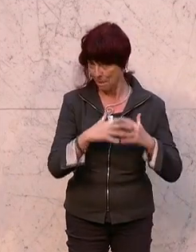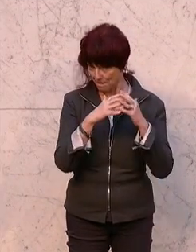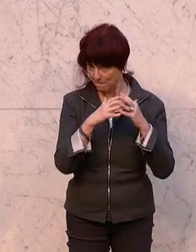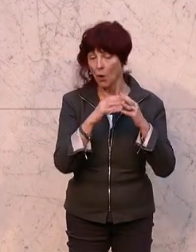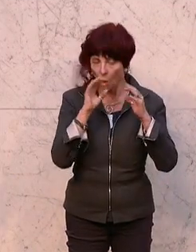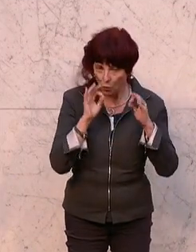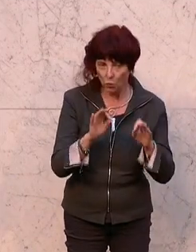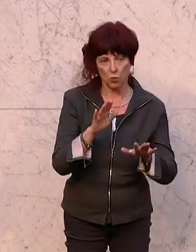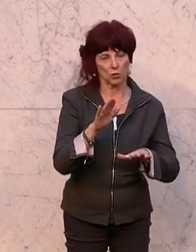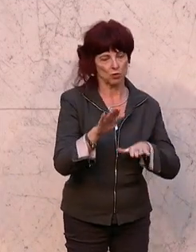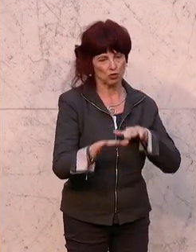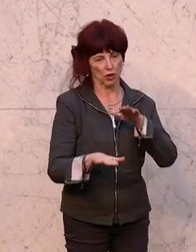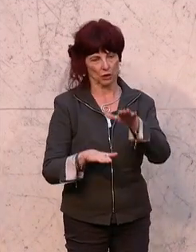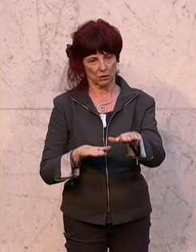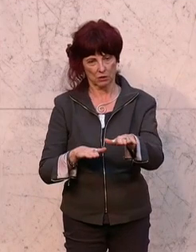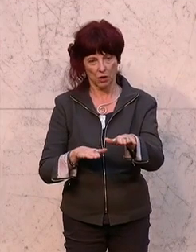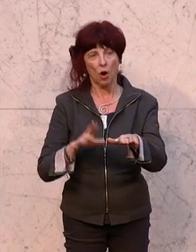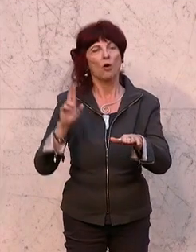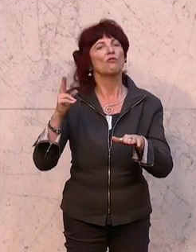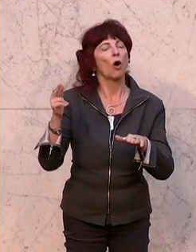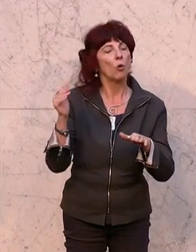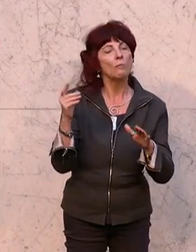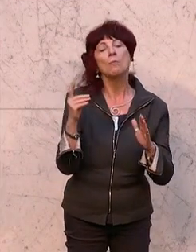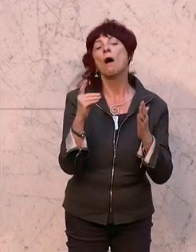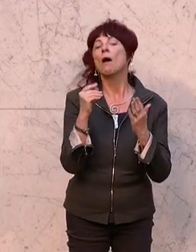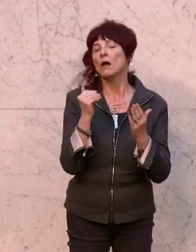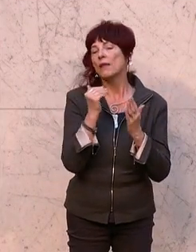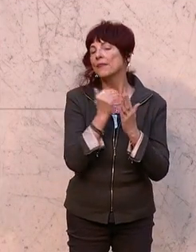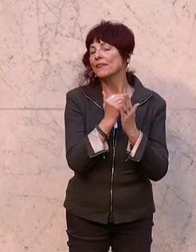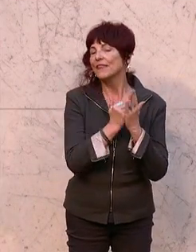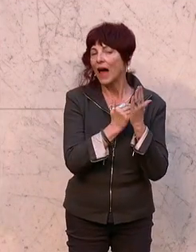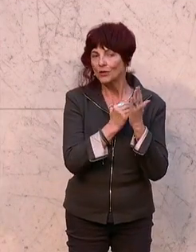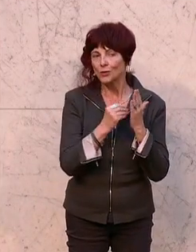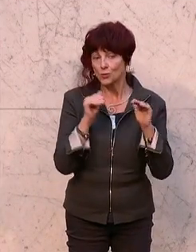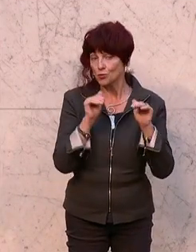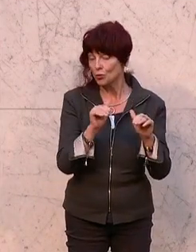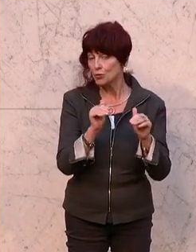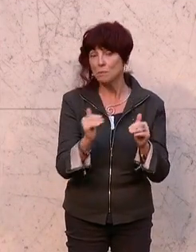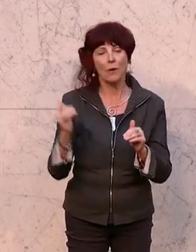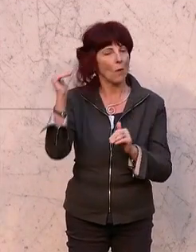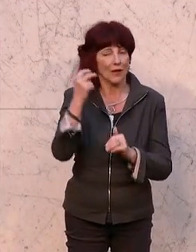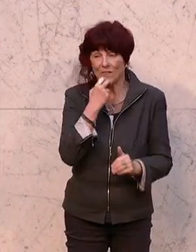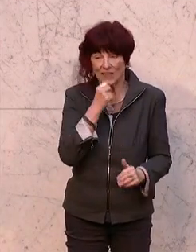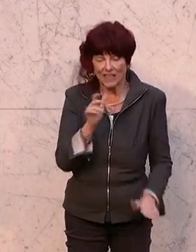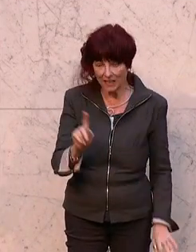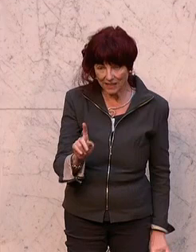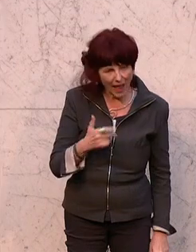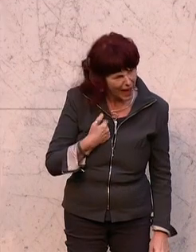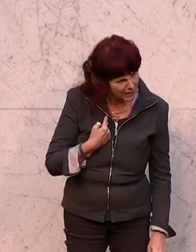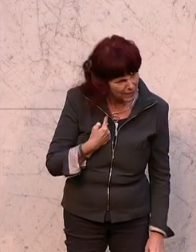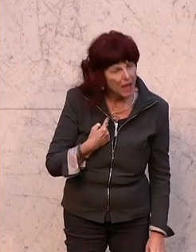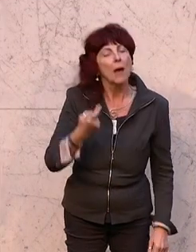gelungen. Nicht, weil wir die Datenschutzbehörde nicht haben wollen, aber weil wir alle uns einig sind, dass es hier